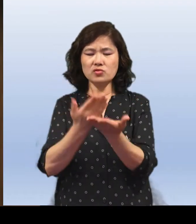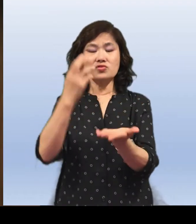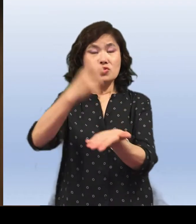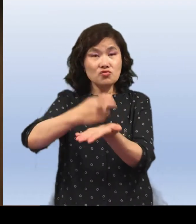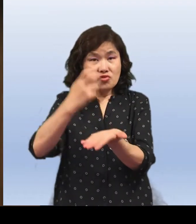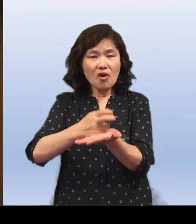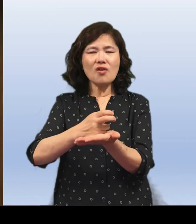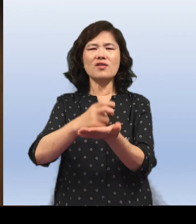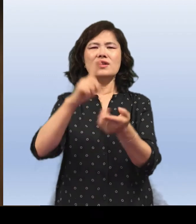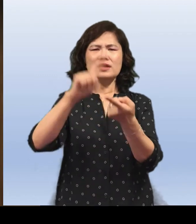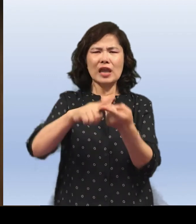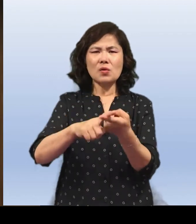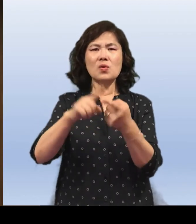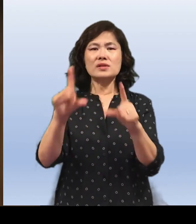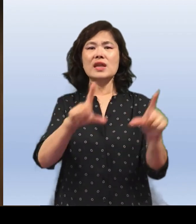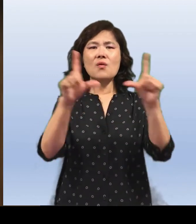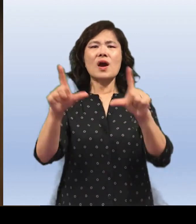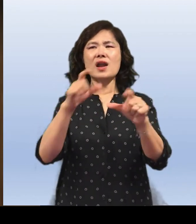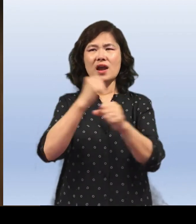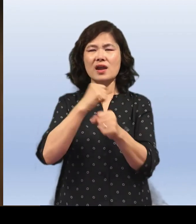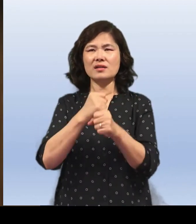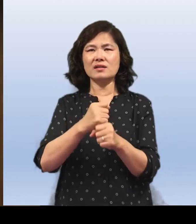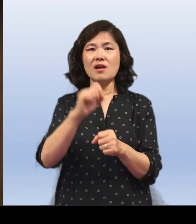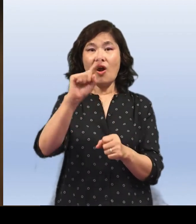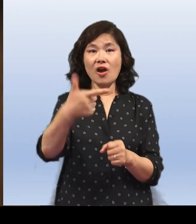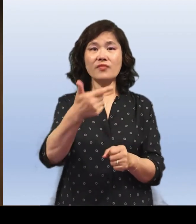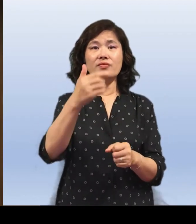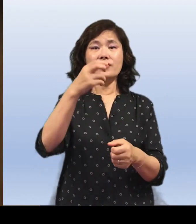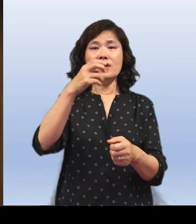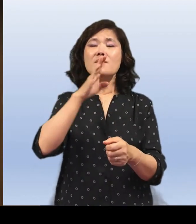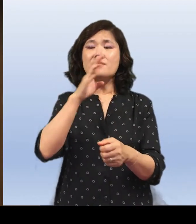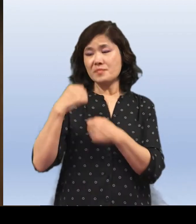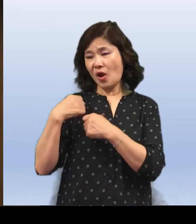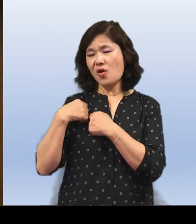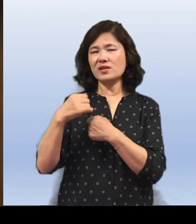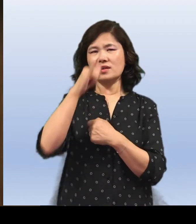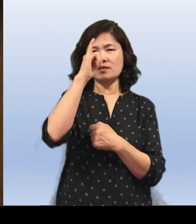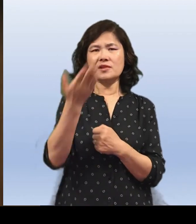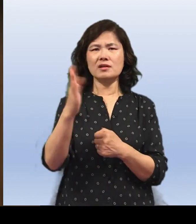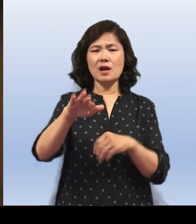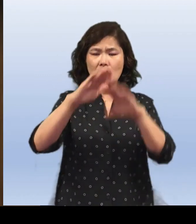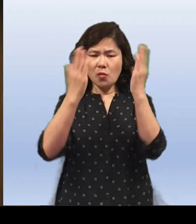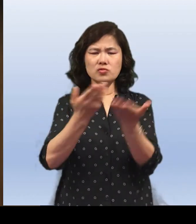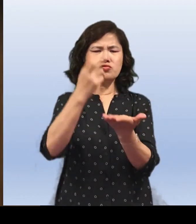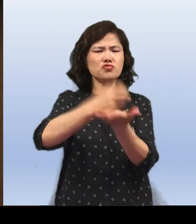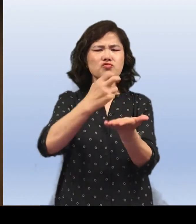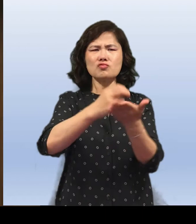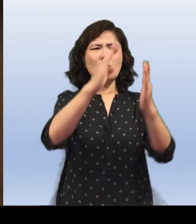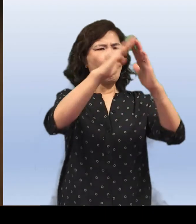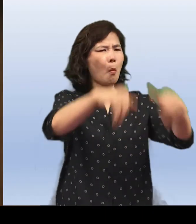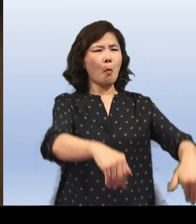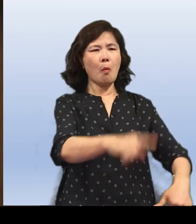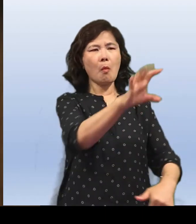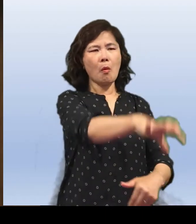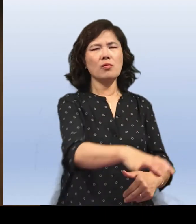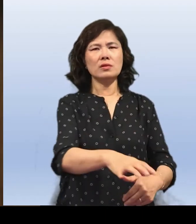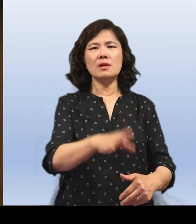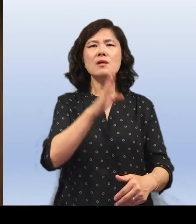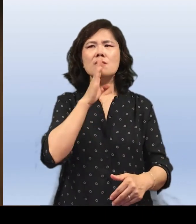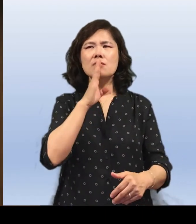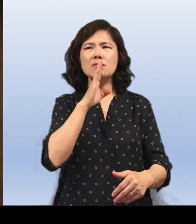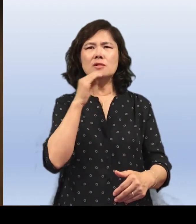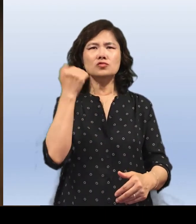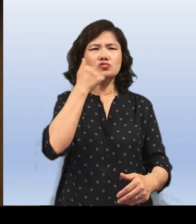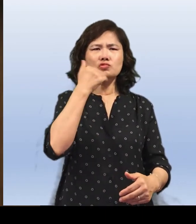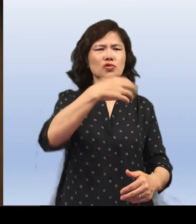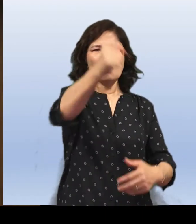규칙에 따라서 생활해야 하는 헌병을 30개월 동안 했는데 여기는 그 모든 규율과 규칙이 무너져 있는 그냥 니께 내 거고 내게 내